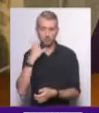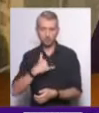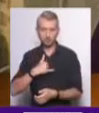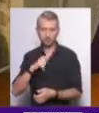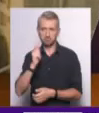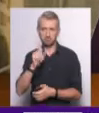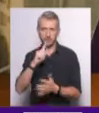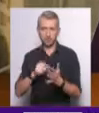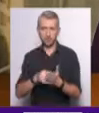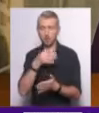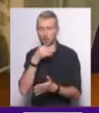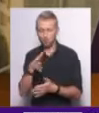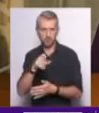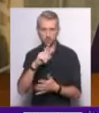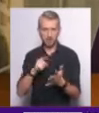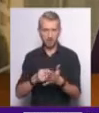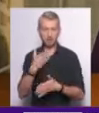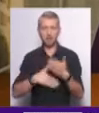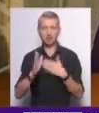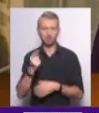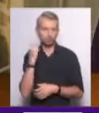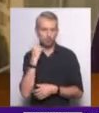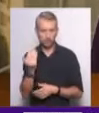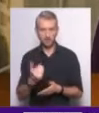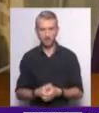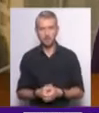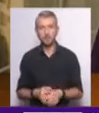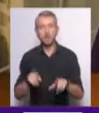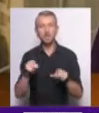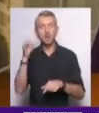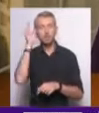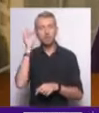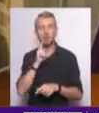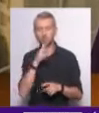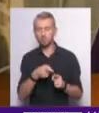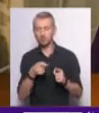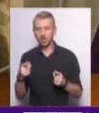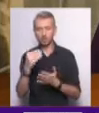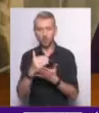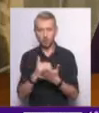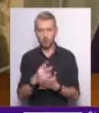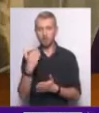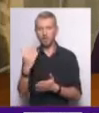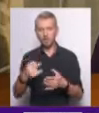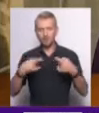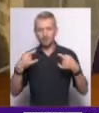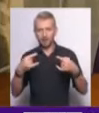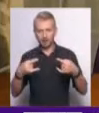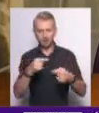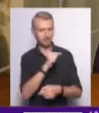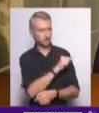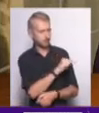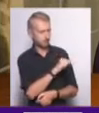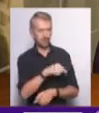ефірі. Будь-які, ми будемо раді почути кожного з вас. І, звичайно, також нагадаю, що впродовж цього прямого ефіру на ваших екранах буде адреса